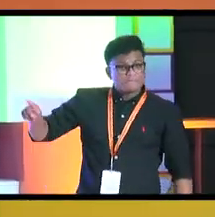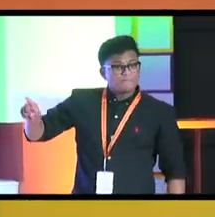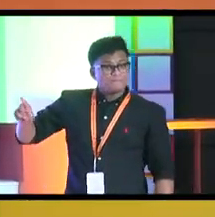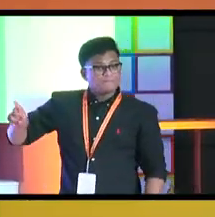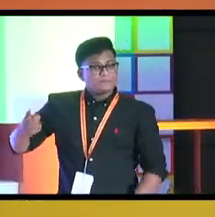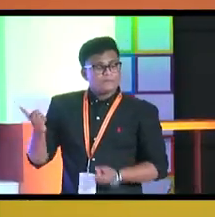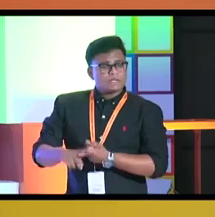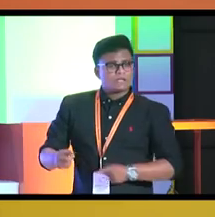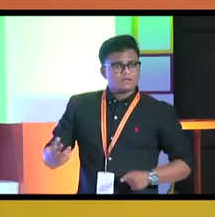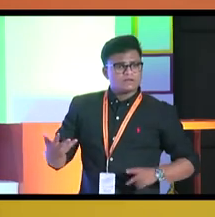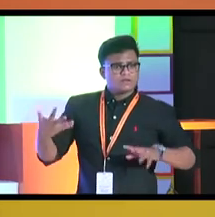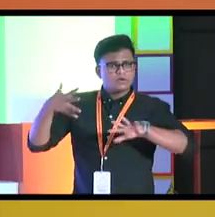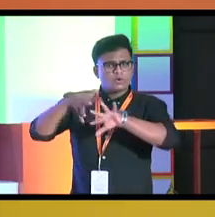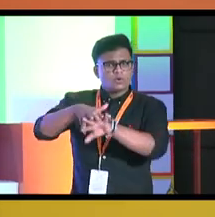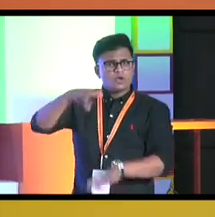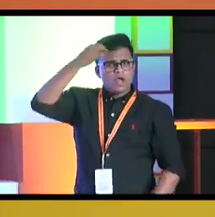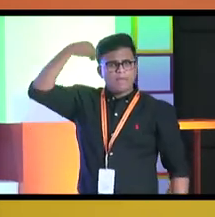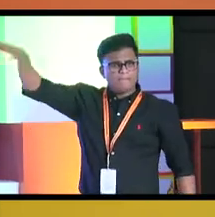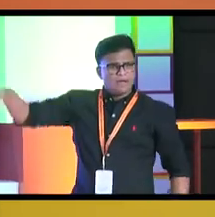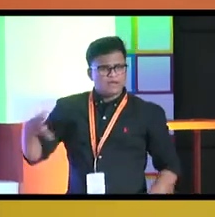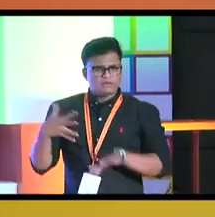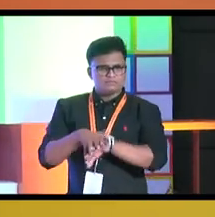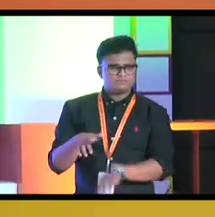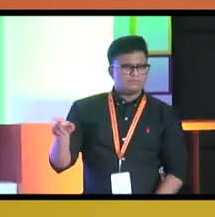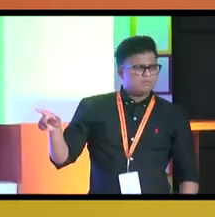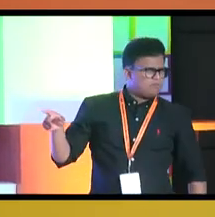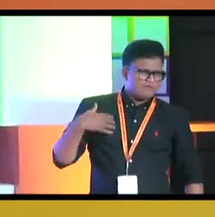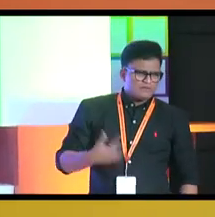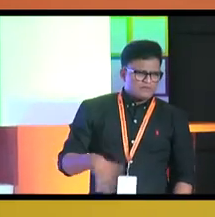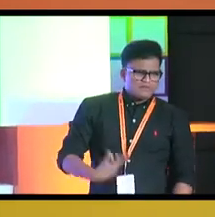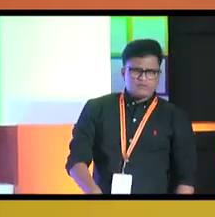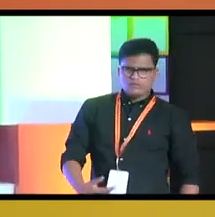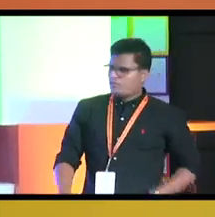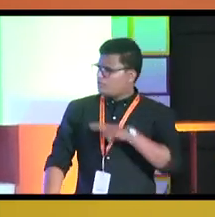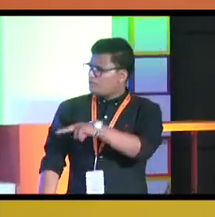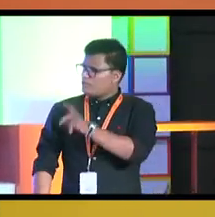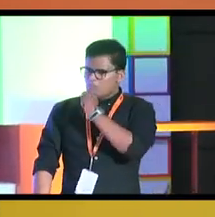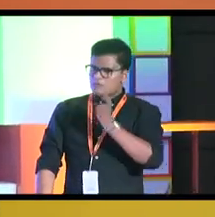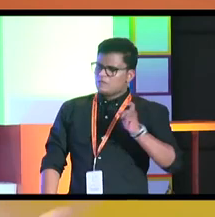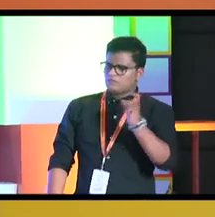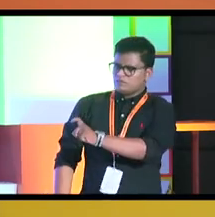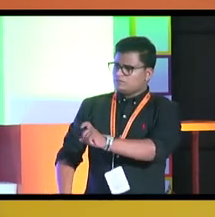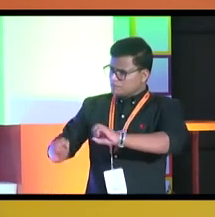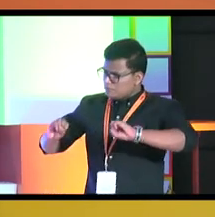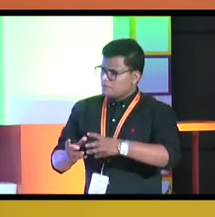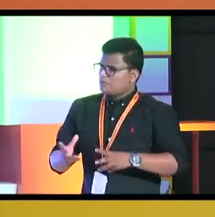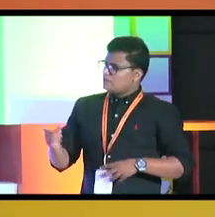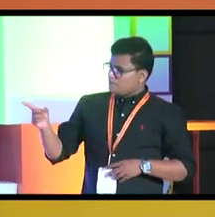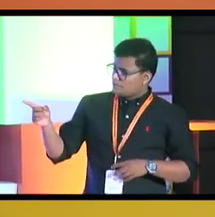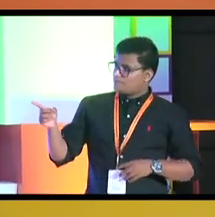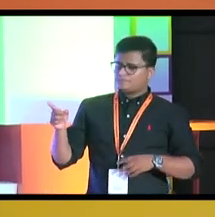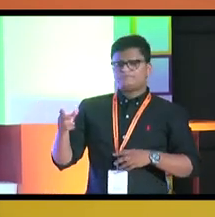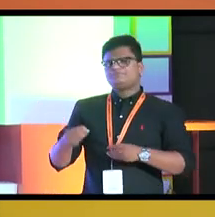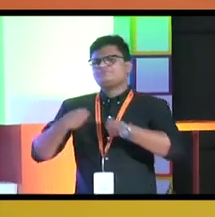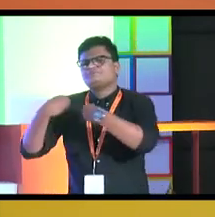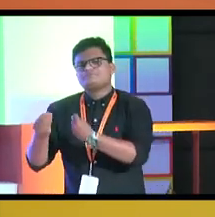दिमाग से इंक्लूसिव को लेकर सारे जाले साफ हो गए. जितनी जोर से मैंने कहा था टू बिगिन विथ, जब हमें ये ऑफर